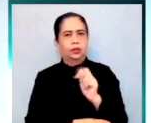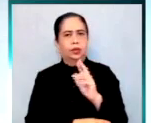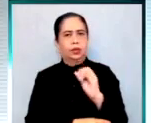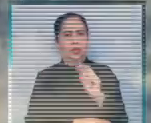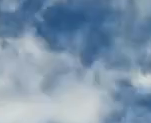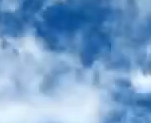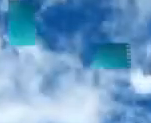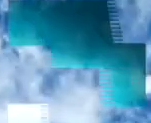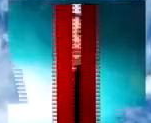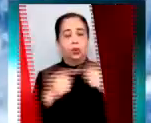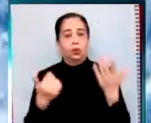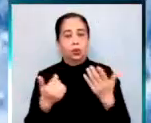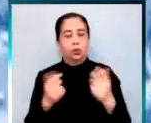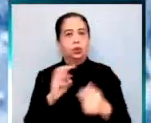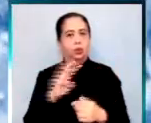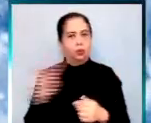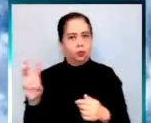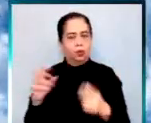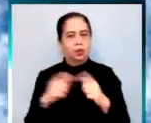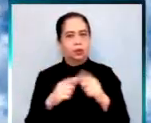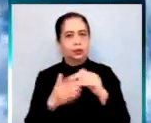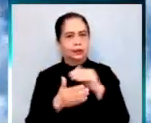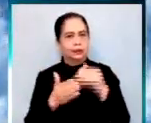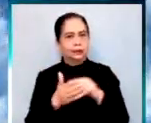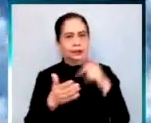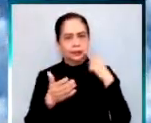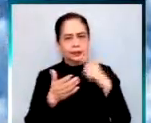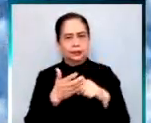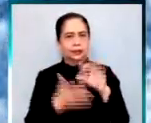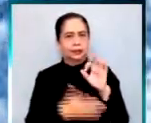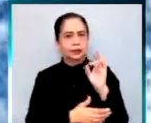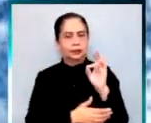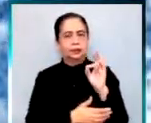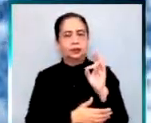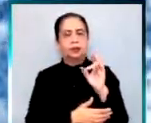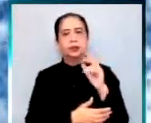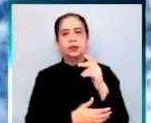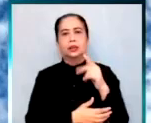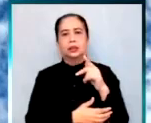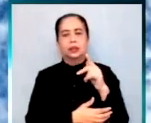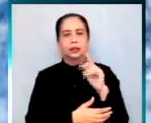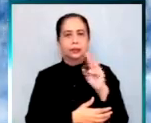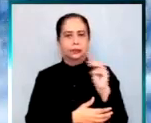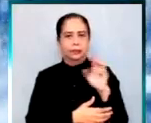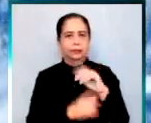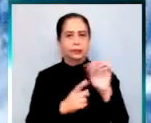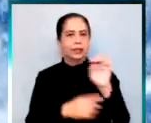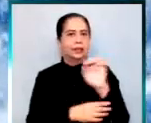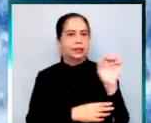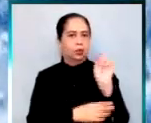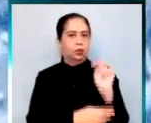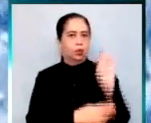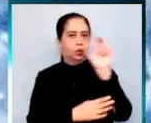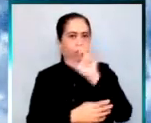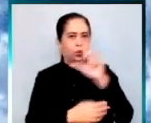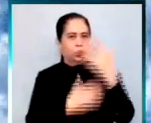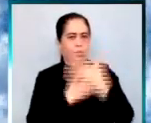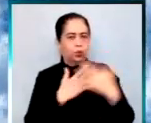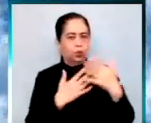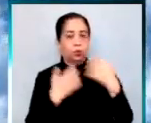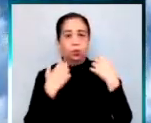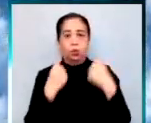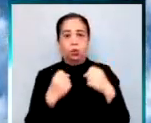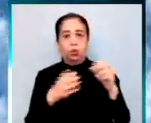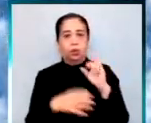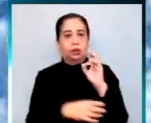kanluran. Huling namataan ang sentro nito 970 kilometers east ng Northern Luzon. May lakas ng hanging aabot sa